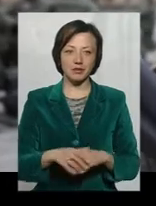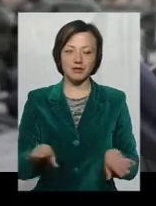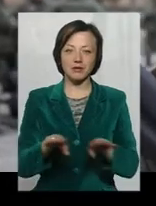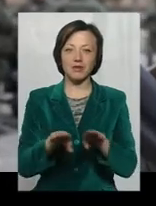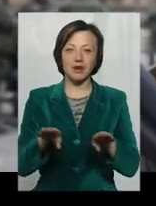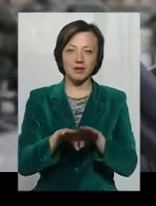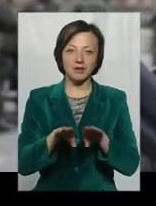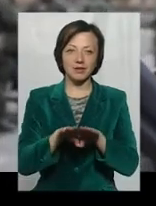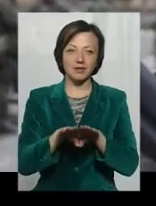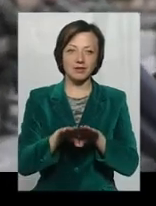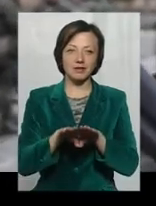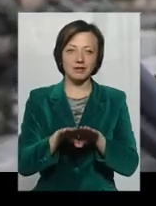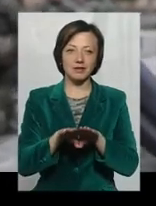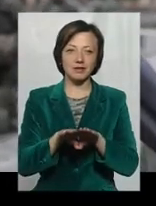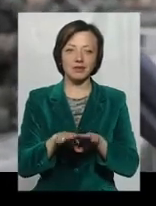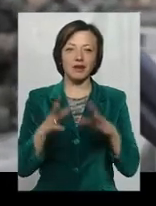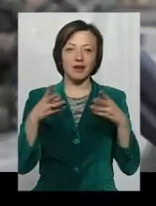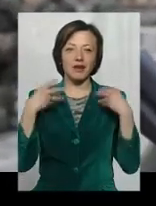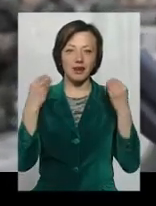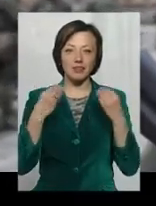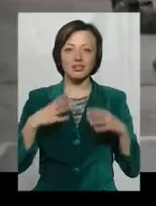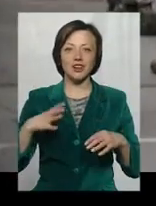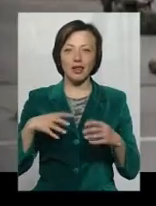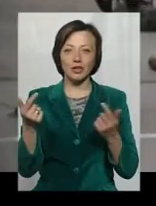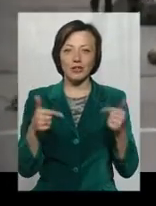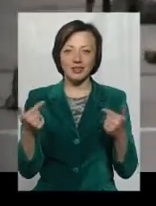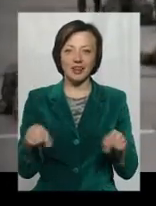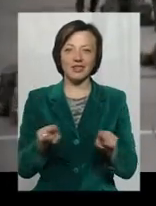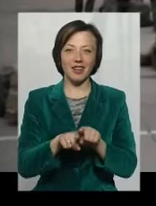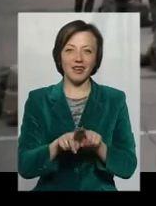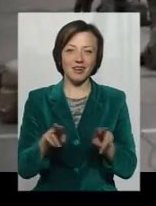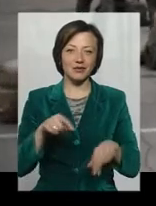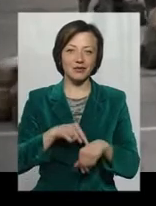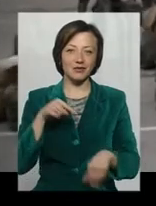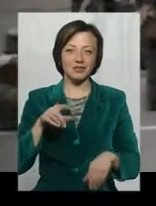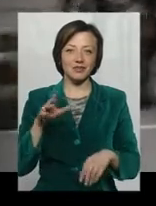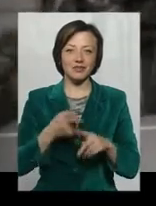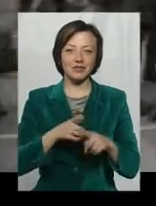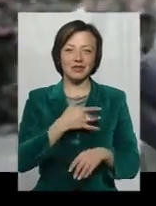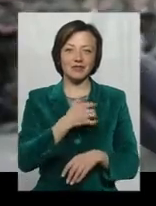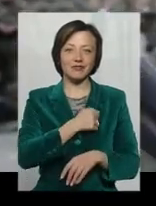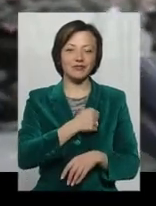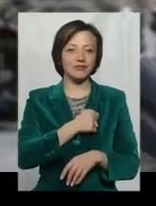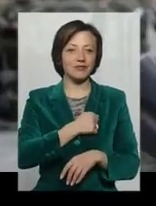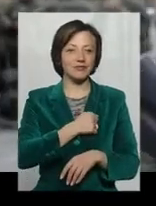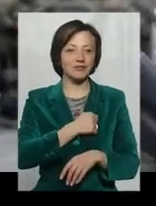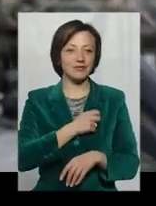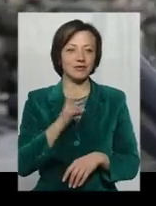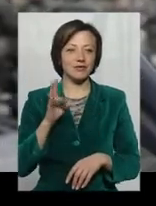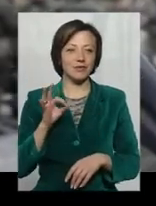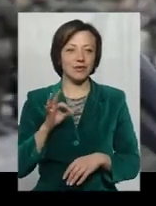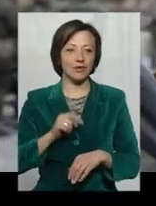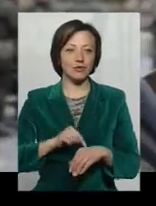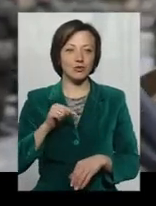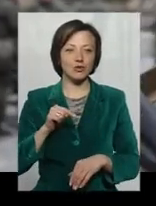як от день народження і чекаєш гостей якихось, отак от воно серце йокає, але відчуваєш, що